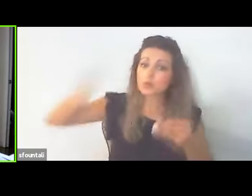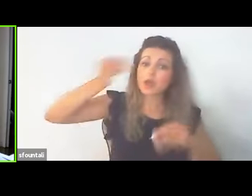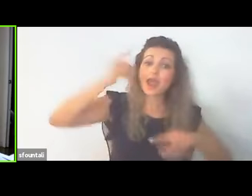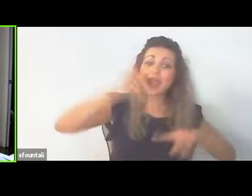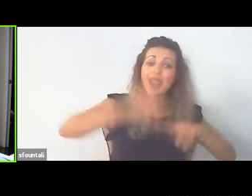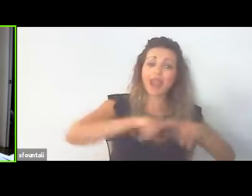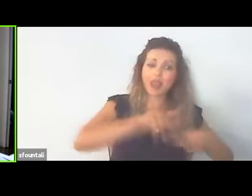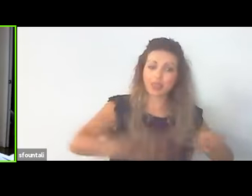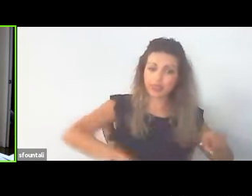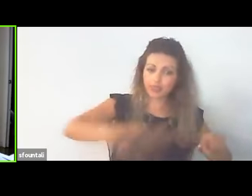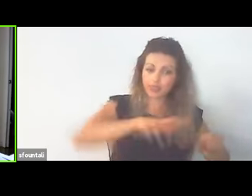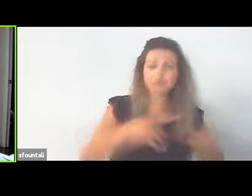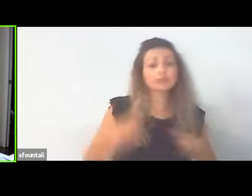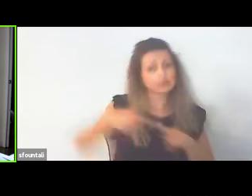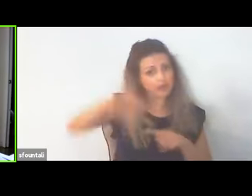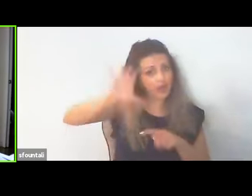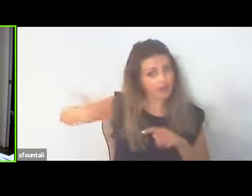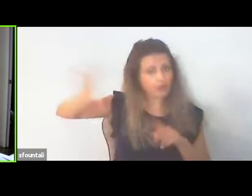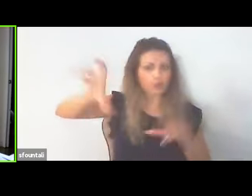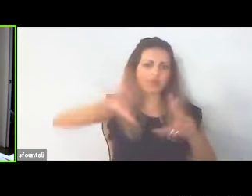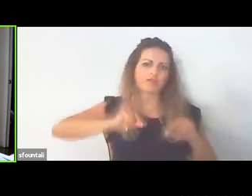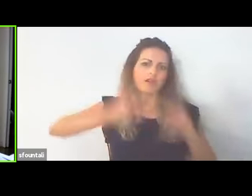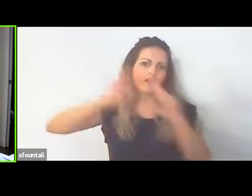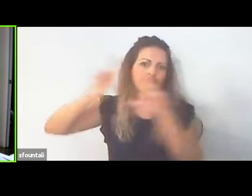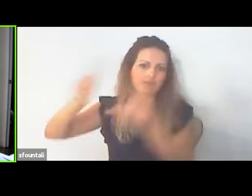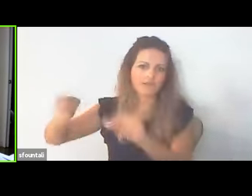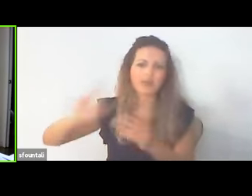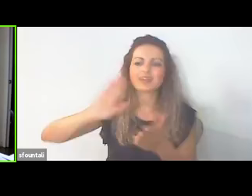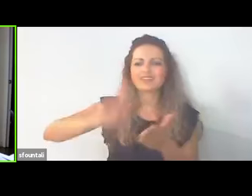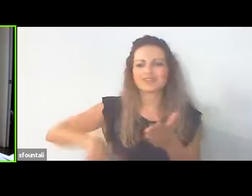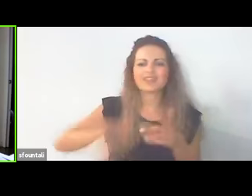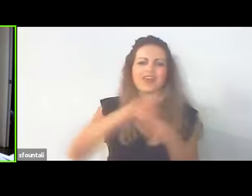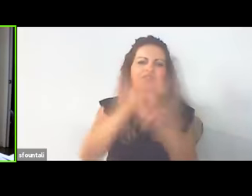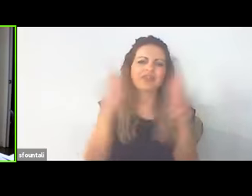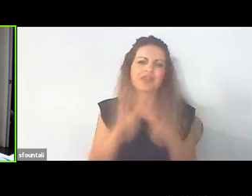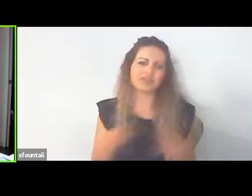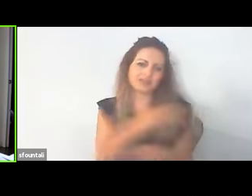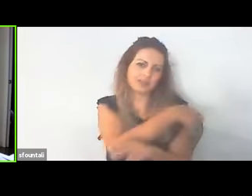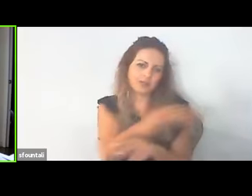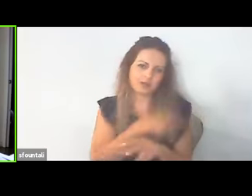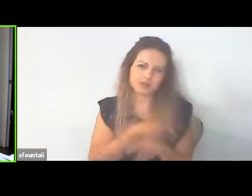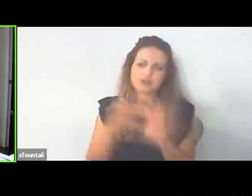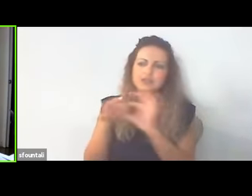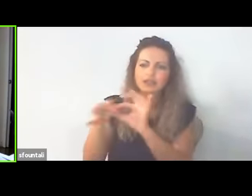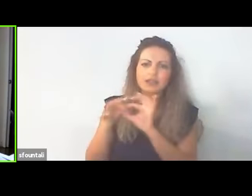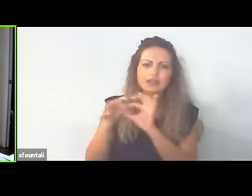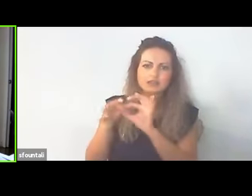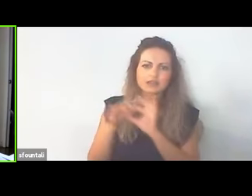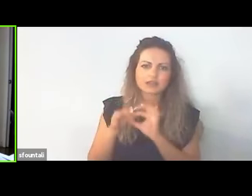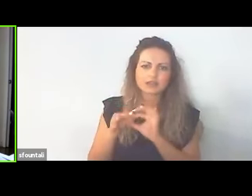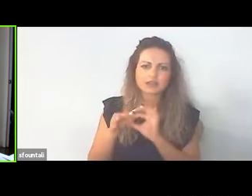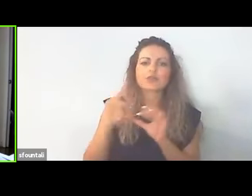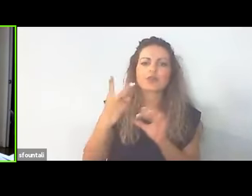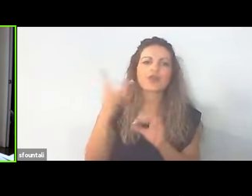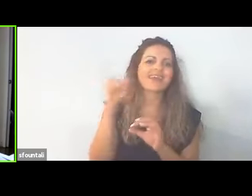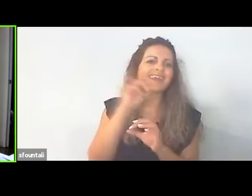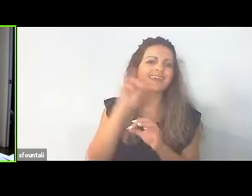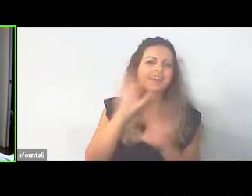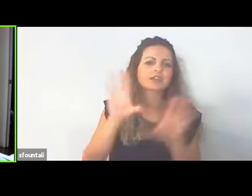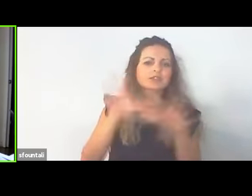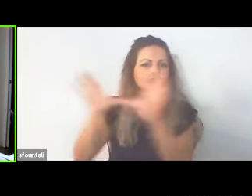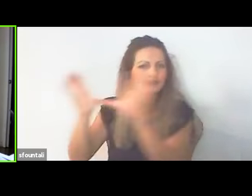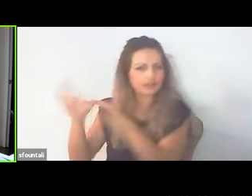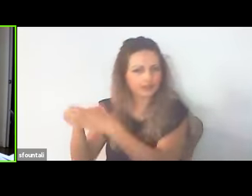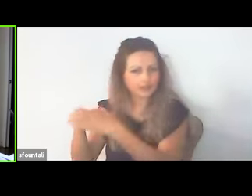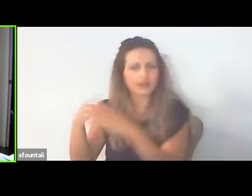μόνο παρενθετικά ότι πολύ πρόσφατα η Διεθνής Αμνηστία, σε συνεργασία με άλλες δύο διεθνείς γυναικείες οργανώσεις, εξέδωσε έναν οδηγό για την